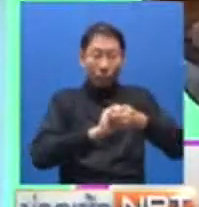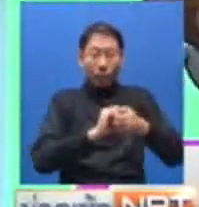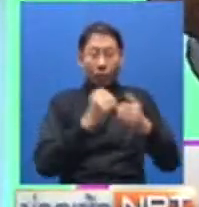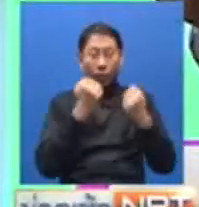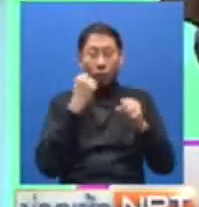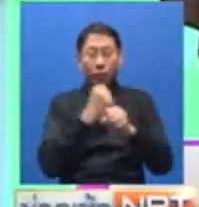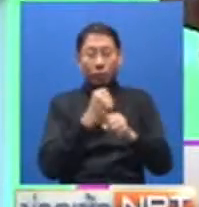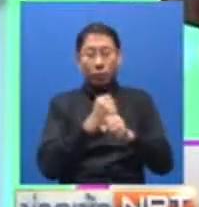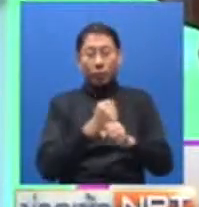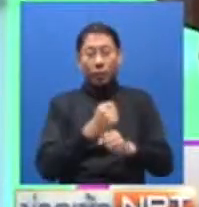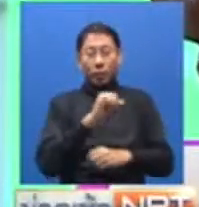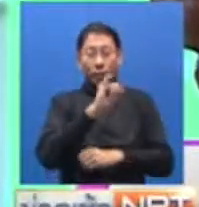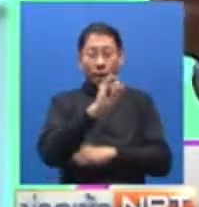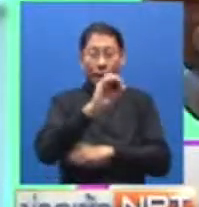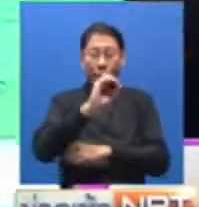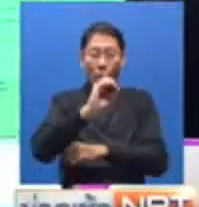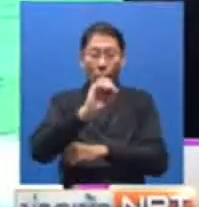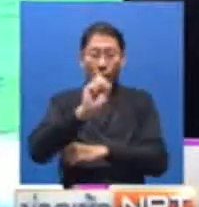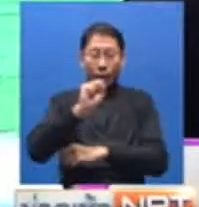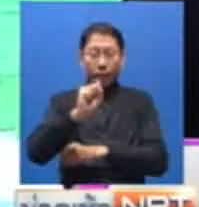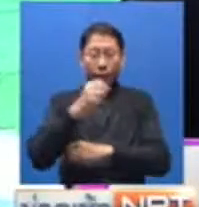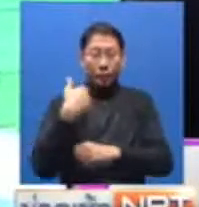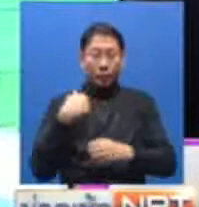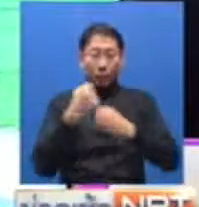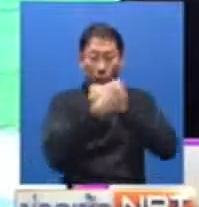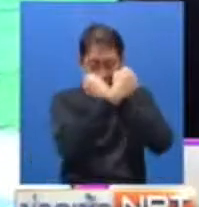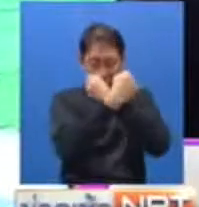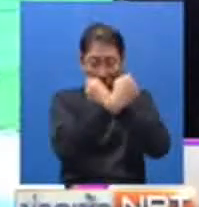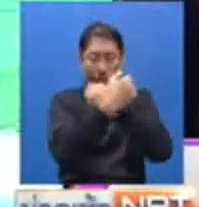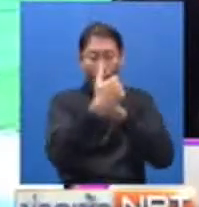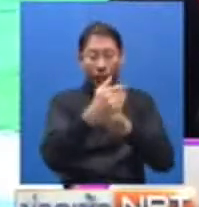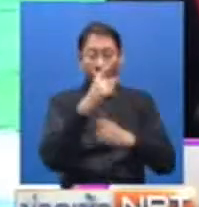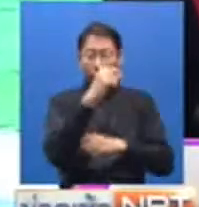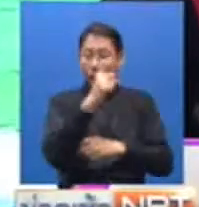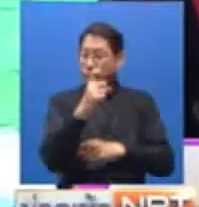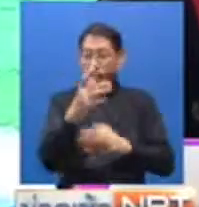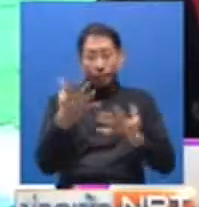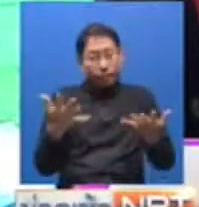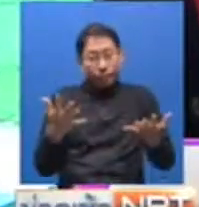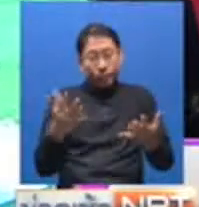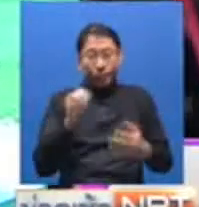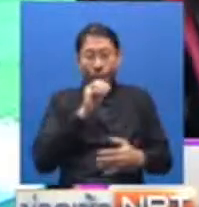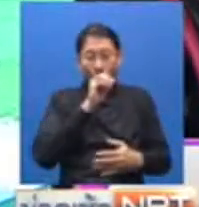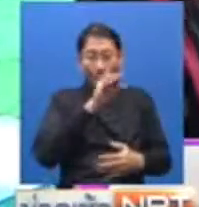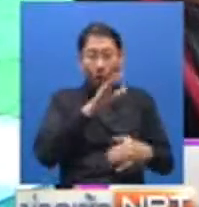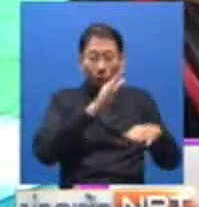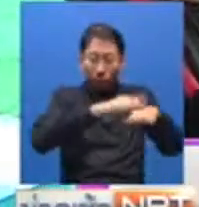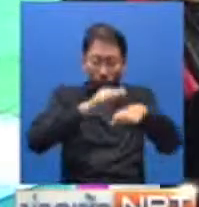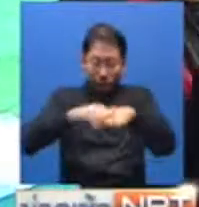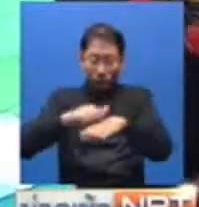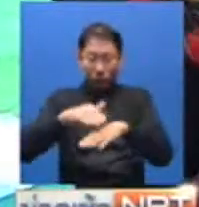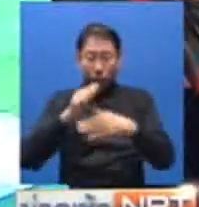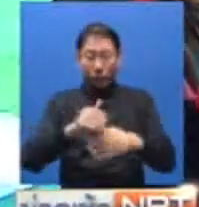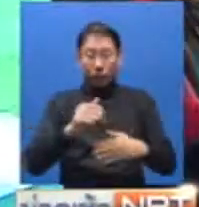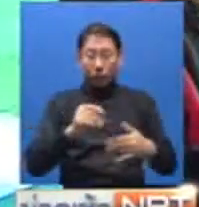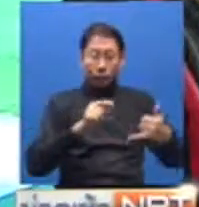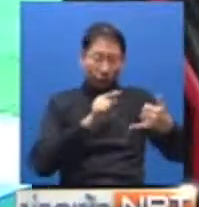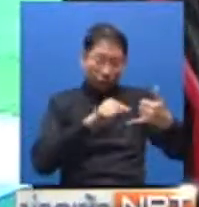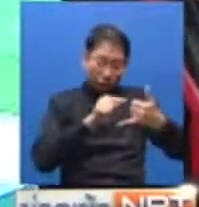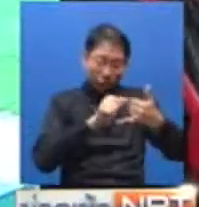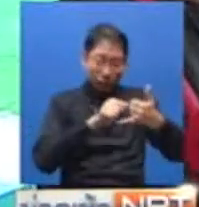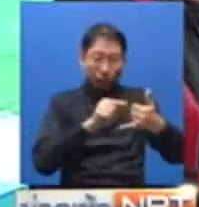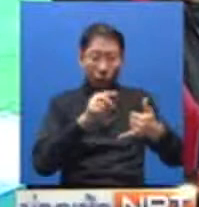ฏิบัติการ iOS ซึ่งมีระบบป้องกันทำให้ไม่เกิดความเสียหายขึ้นจึงแจ้งไปยังผู้ให้บริการเครือข่ายได้ตรวจสอ